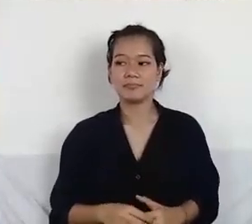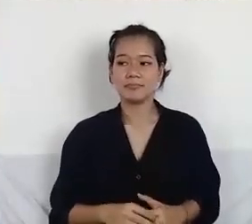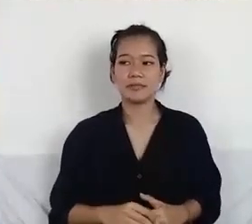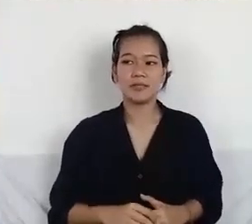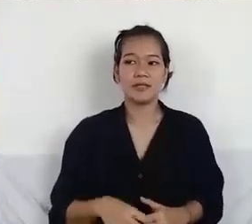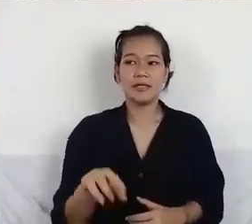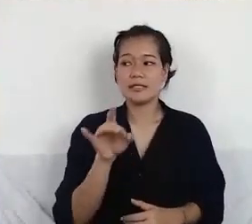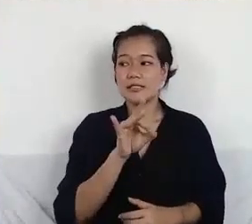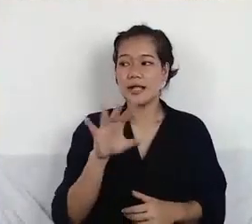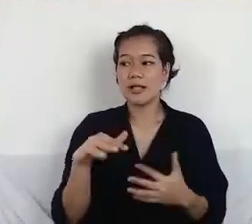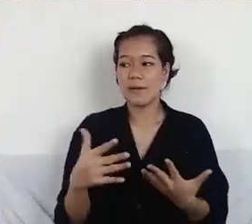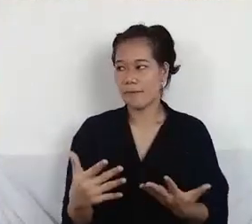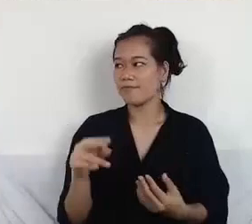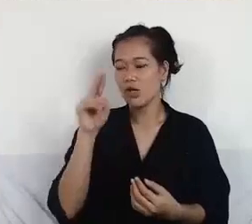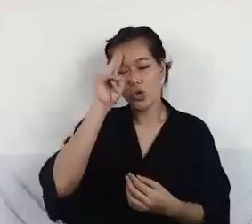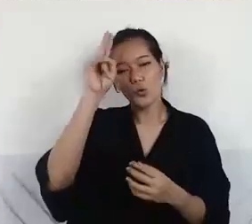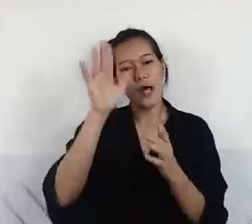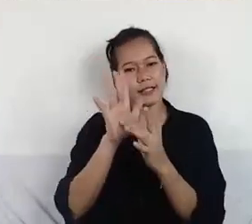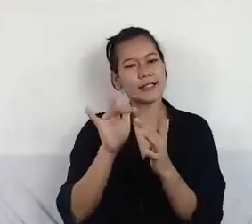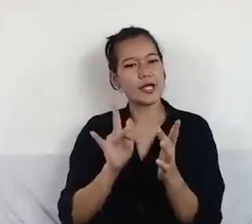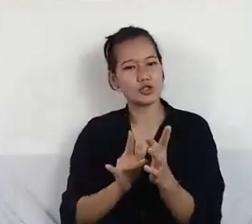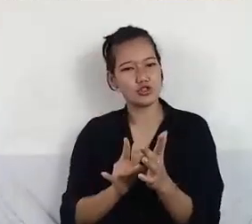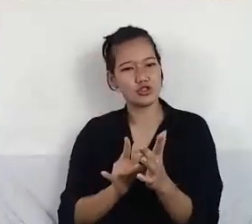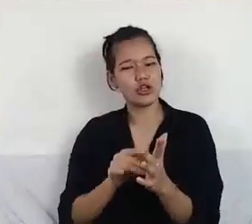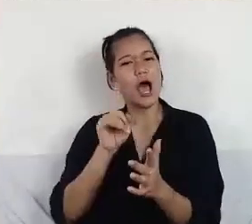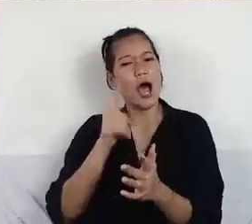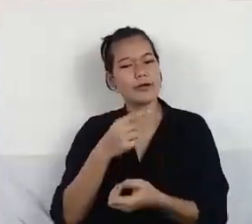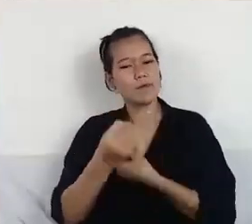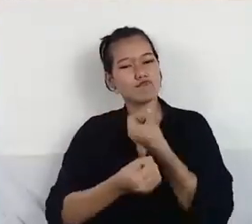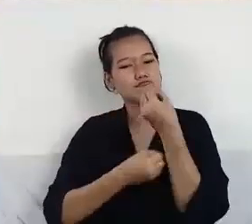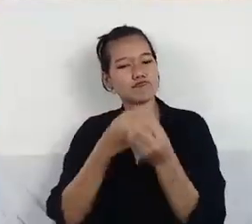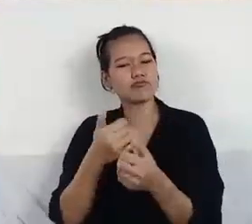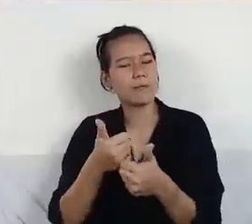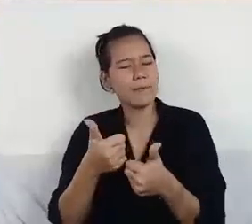Selain itu, saudaraku, Tuhan Yesus juga memberikan sebuah pengantar menarik.